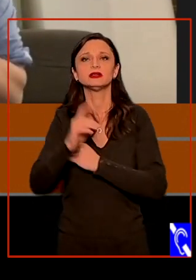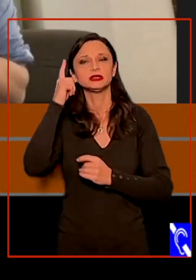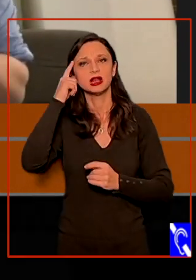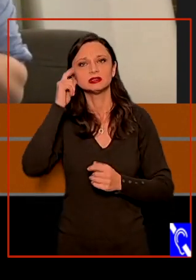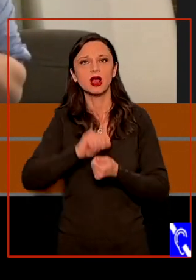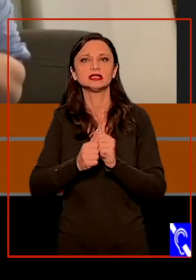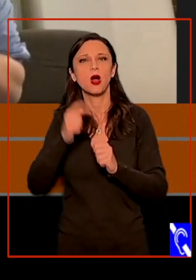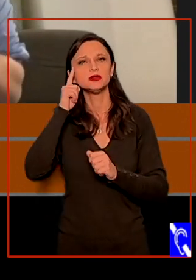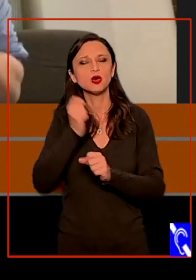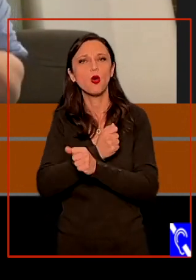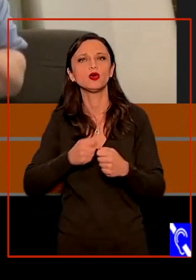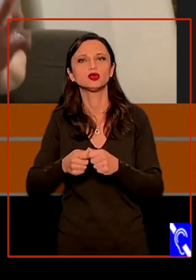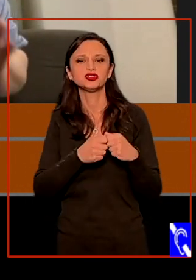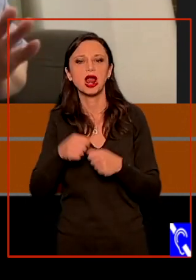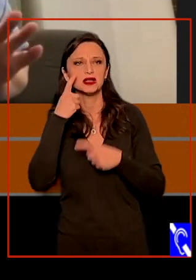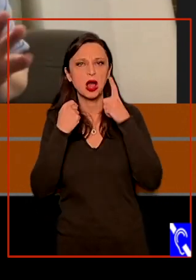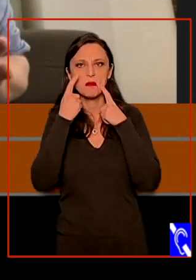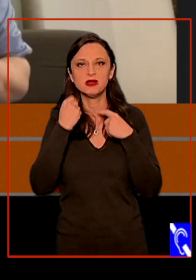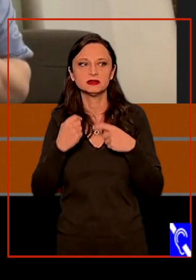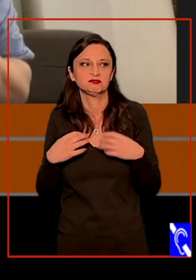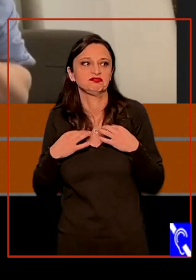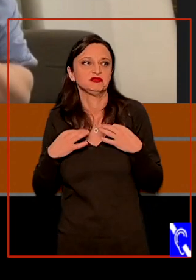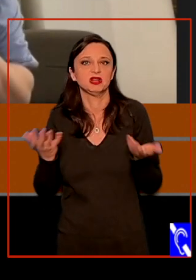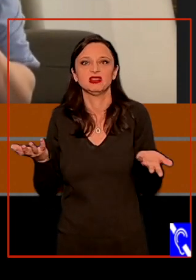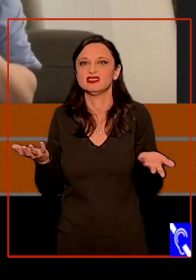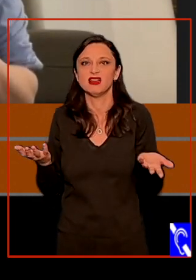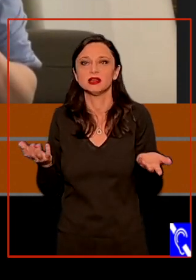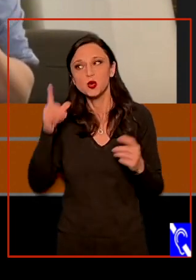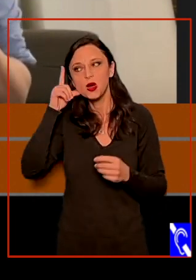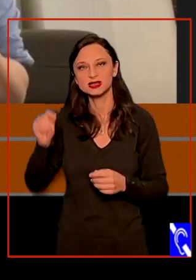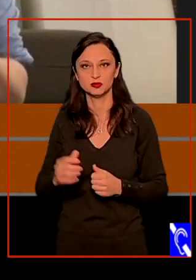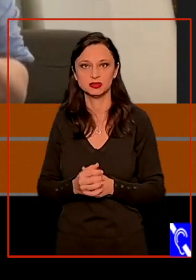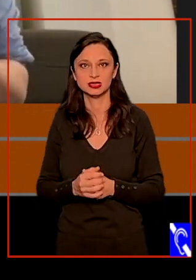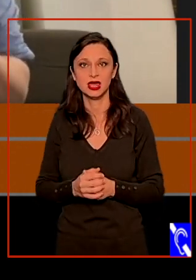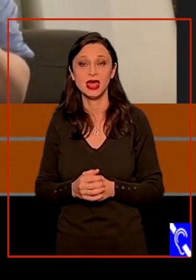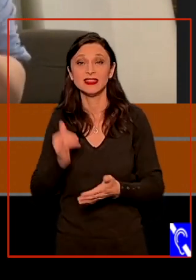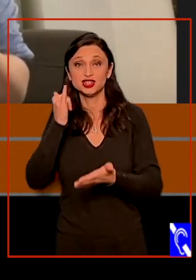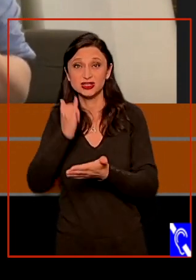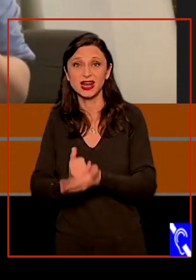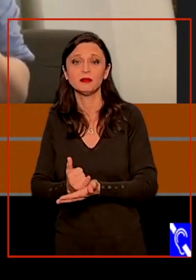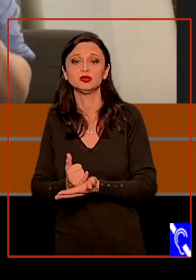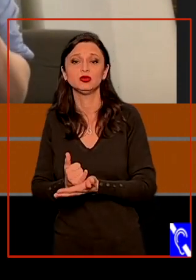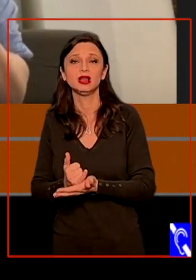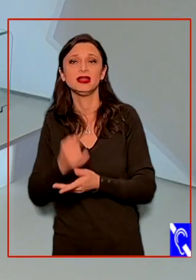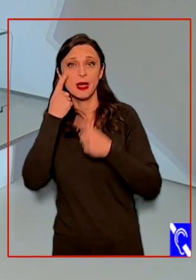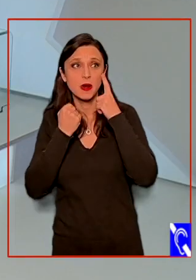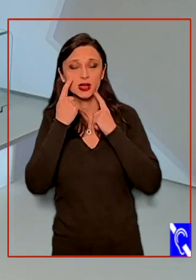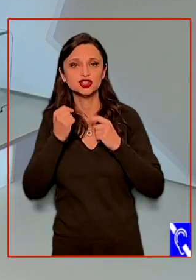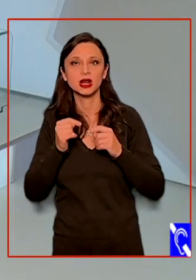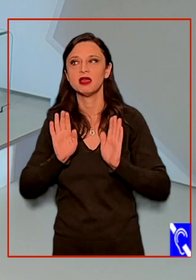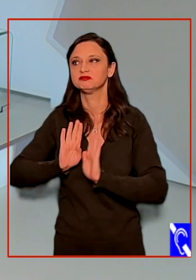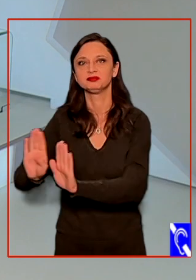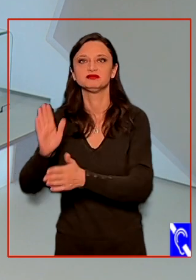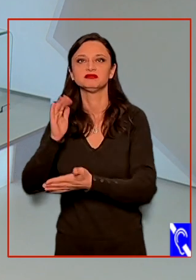dizabilități intelectuale sau psihosociale s-a plâns și noi am răspuns. Prin urmare, dreptul de a contesta le este refuzat.